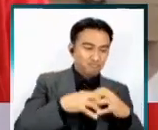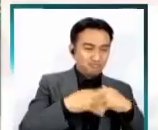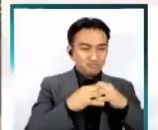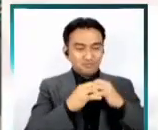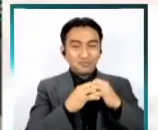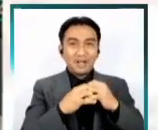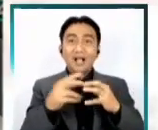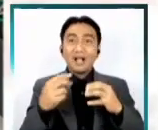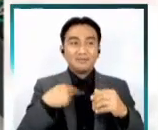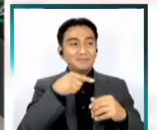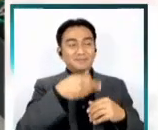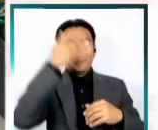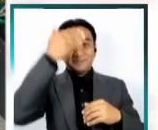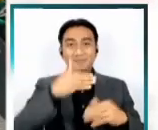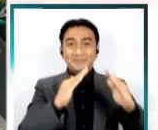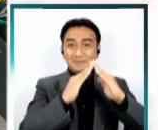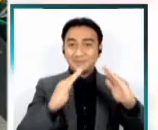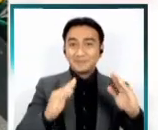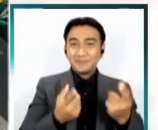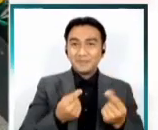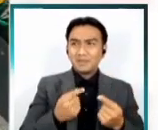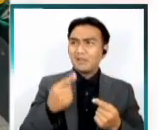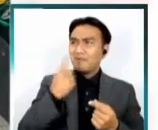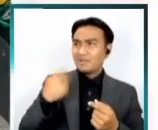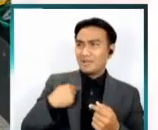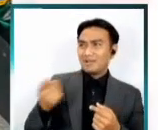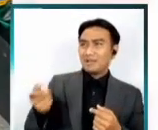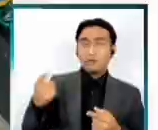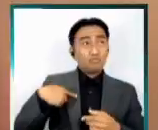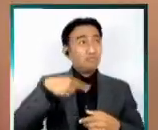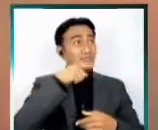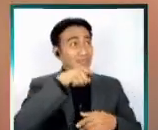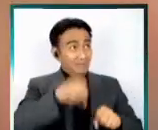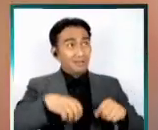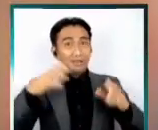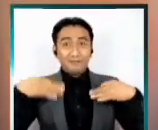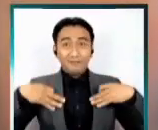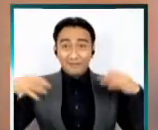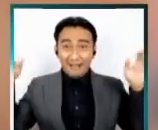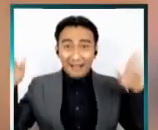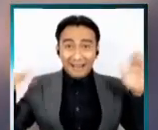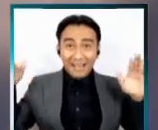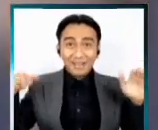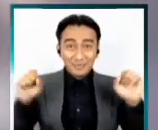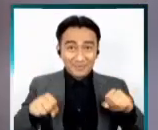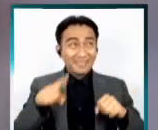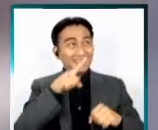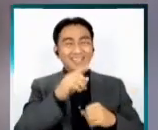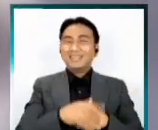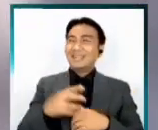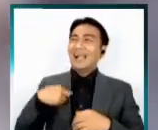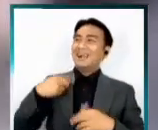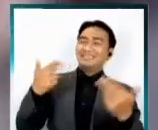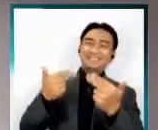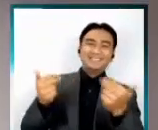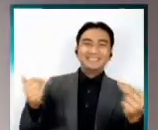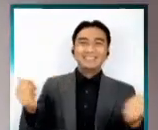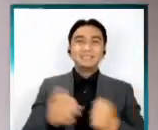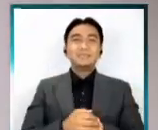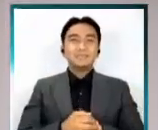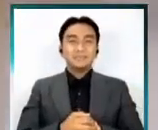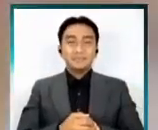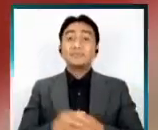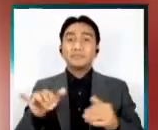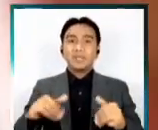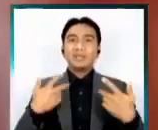garage. Sabi nila, lumilipad ba yan? Ang totoo raw, higit sa pagiging gamot sa homesickness,